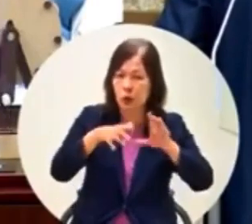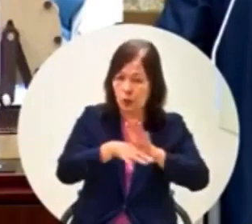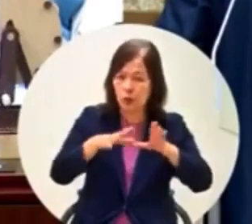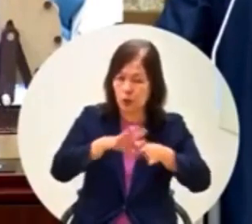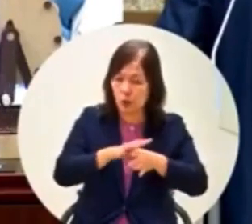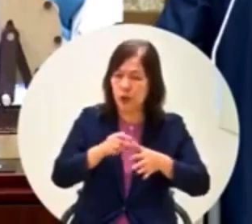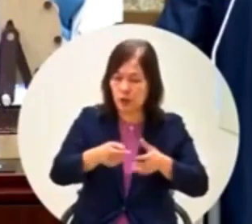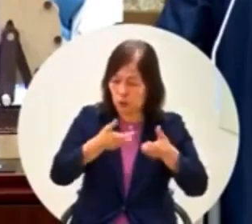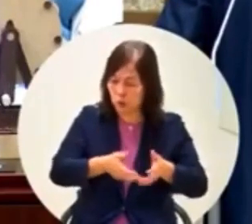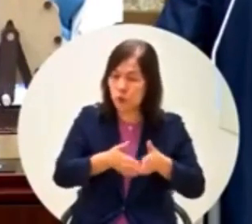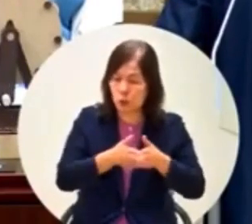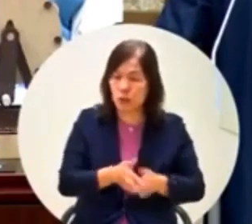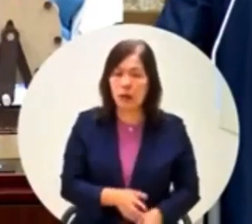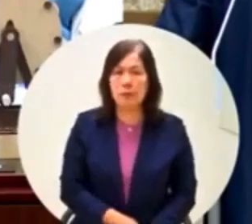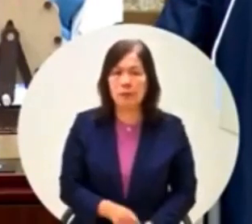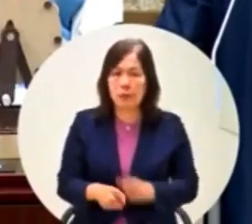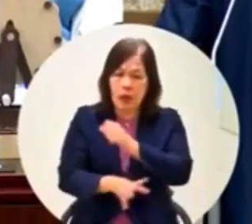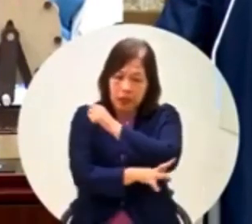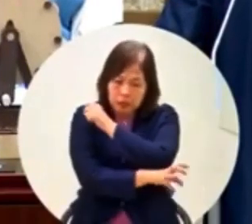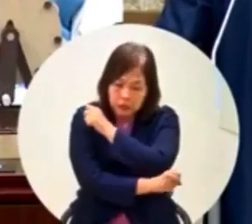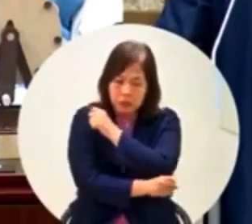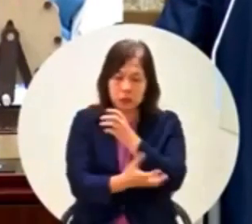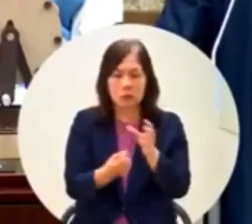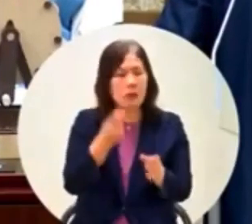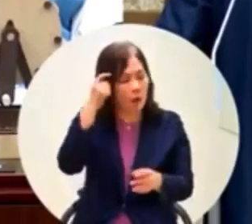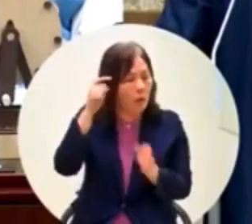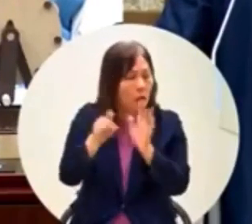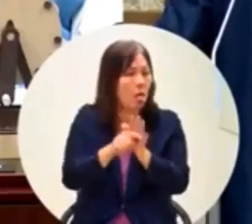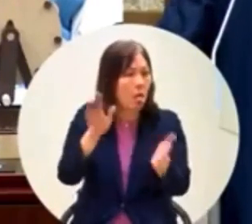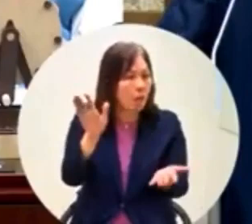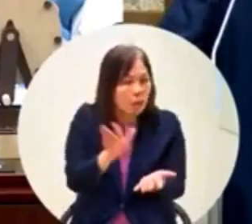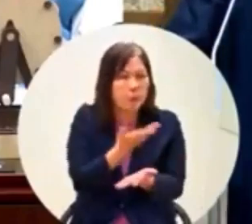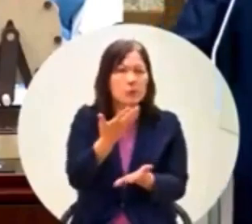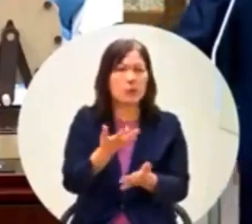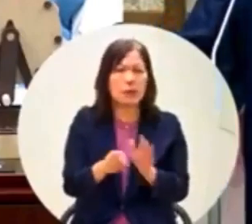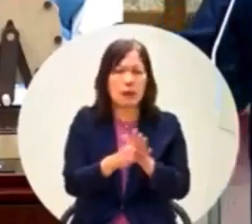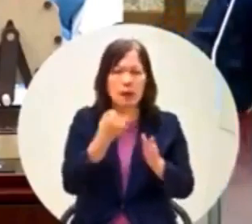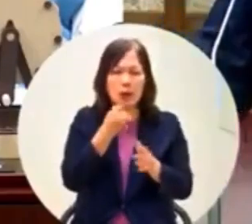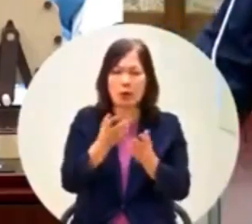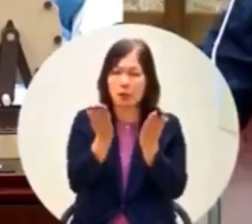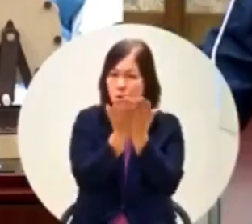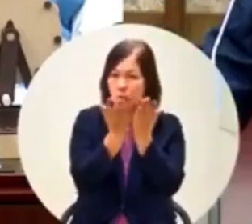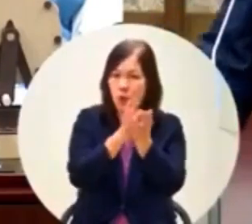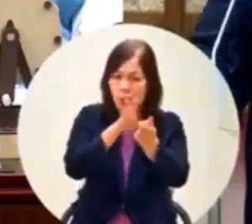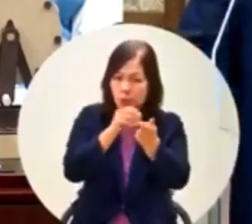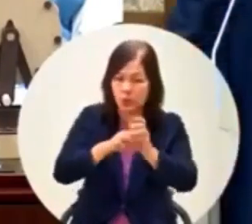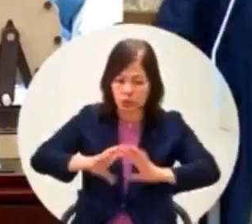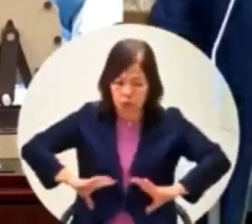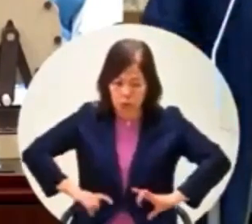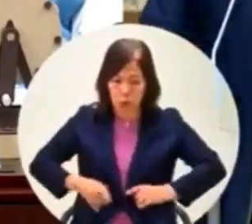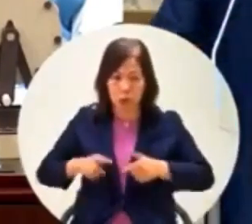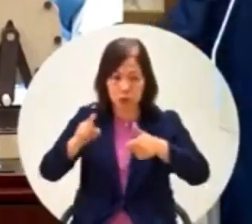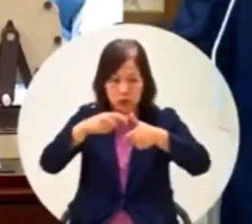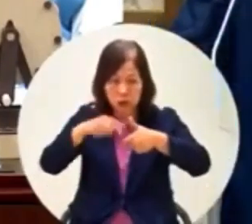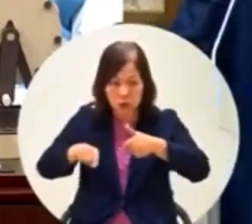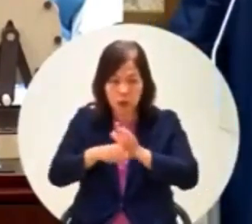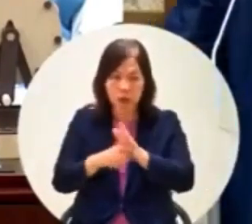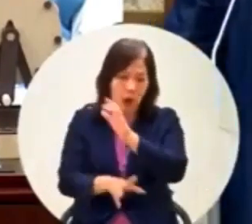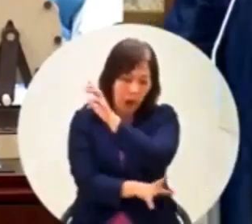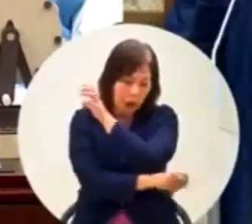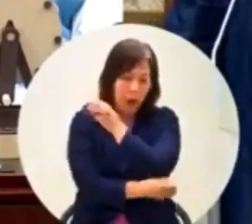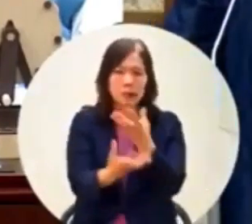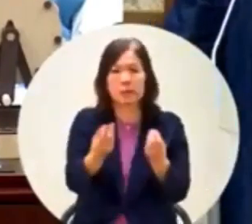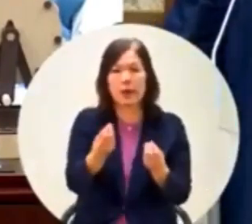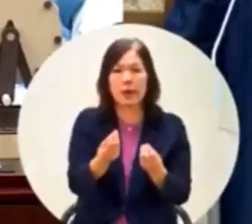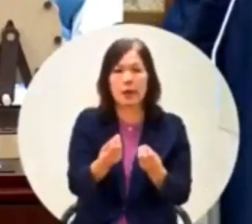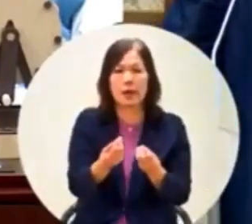华文化的基础一旦抛弃掉，当我们在学习国际化的时候，我们是没有根的。所以我